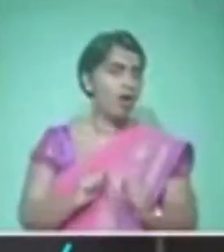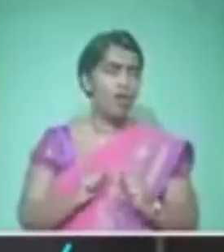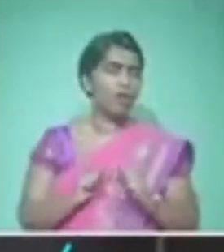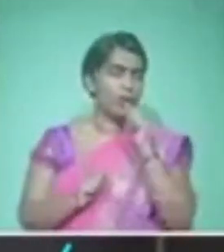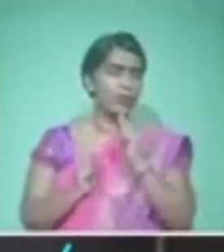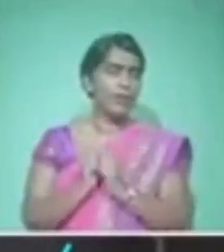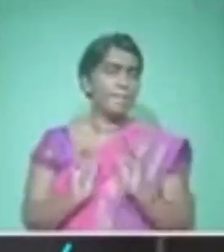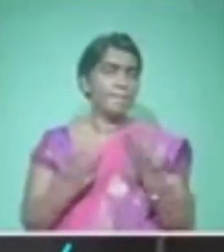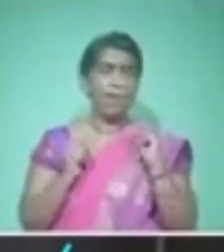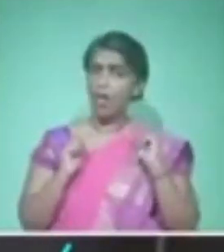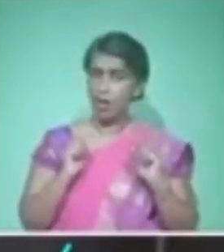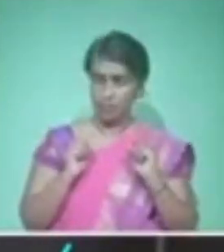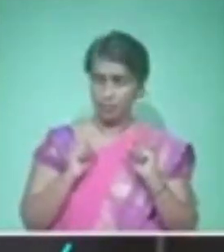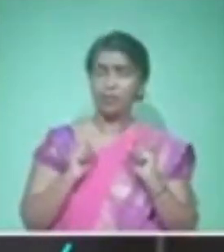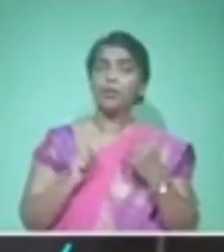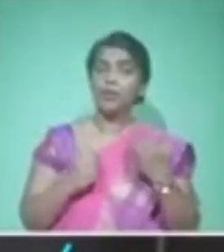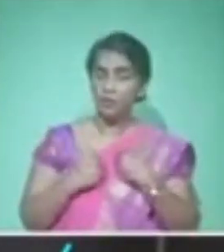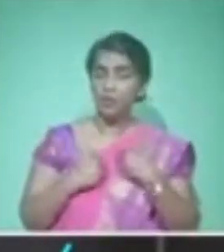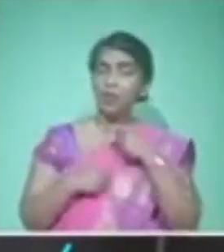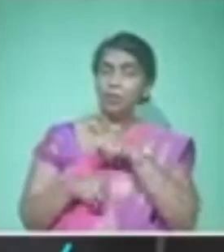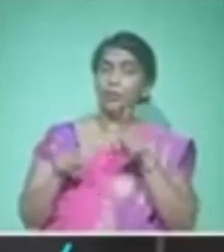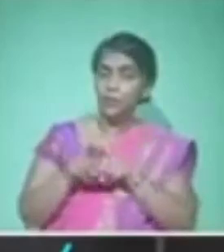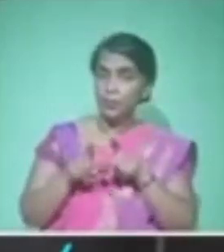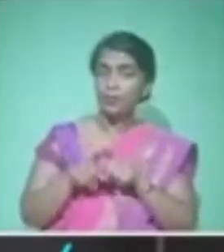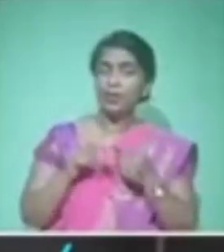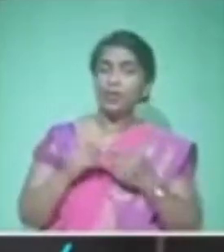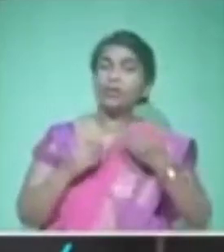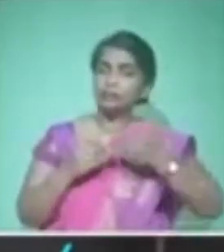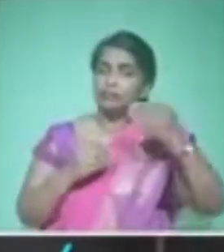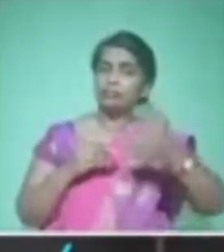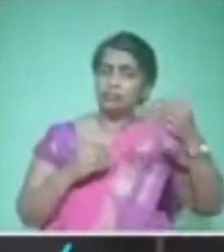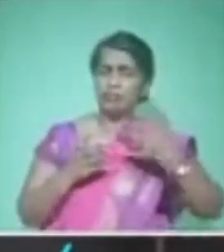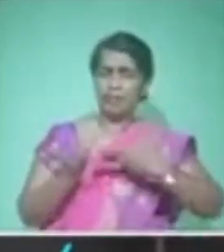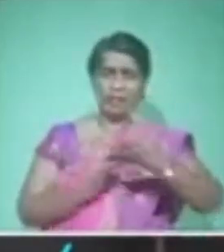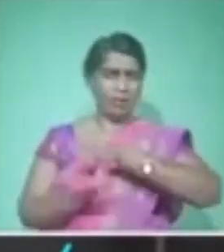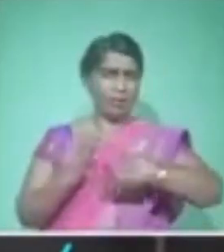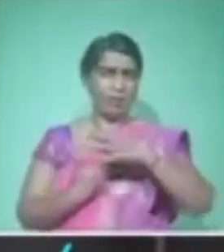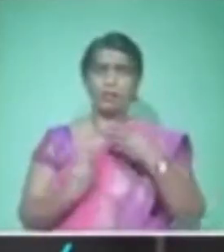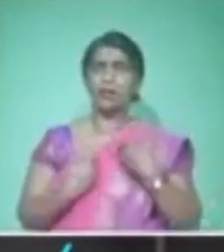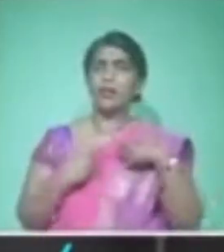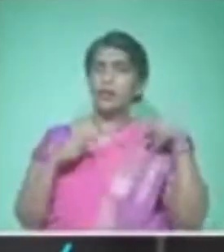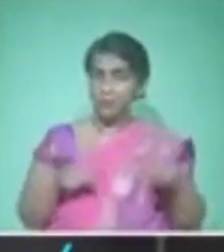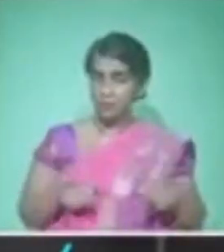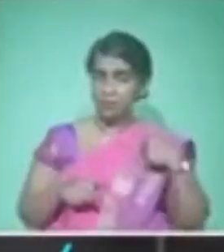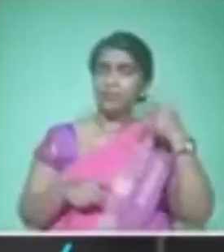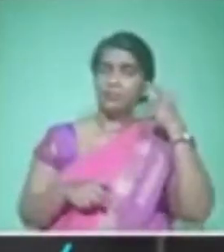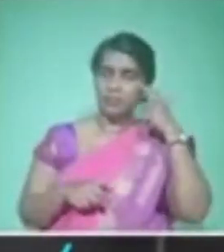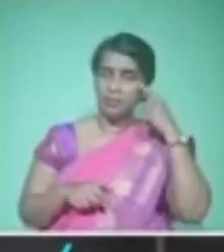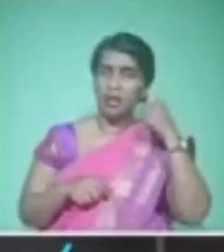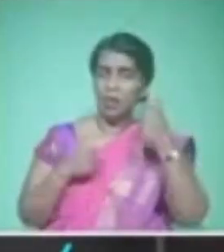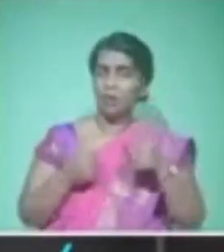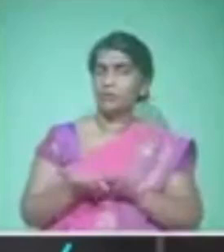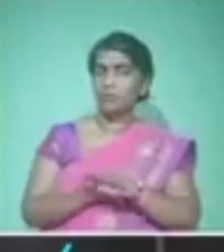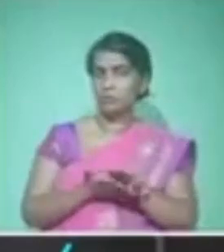ඉෂ්ට කරන්නේ කියන එක. ඉතින් අපි උතන තමයි දිගින් දිගටම පැටලිලා තිබුණේ. දැන් මං හිතන්නේ ඒක අපි හරි